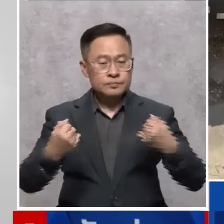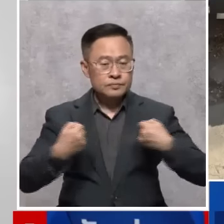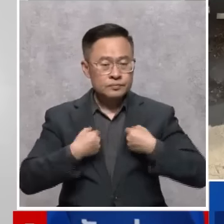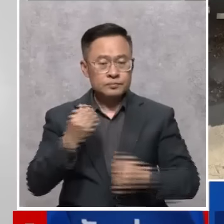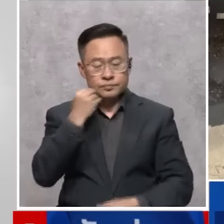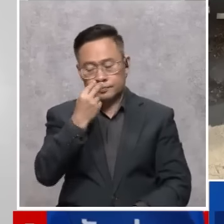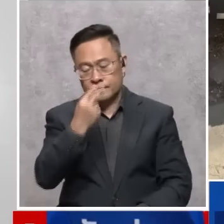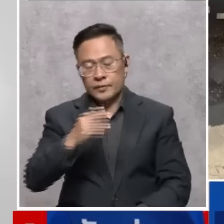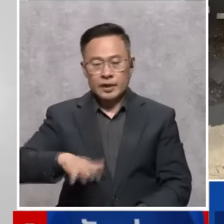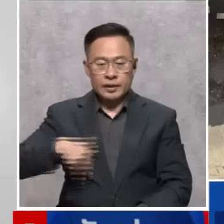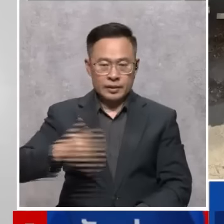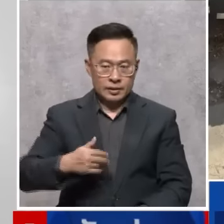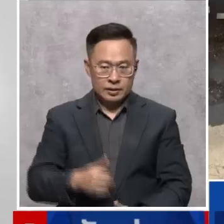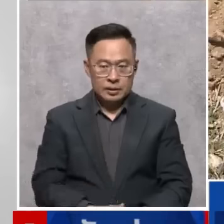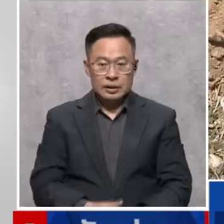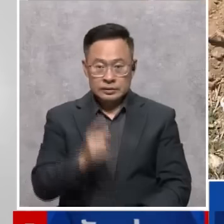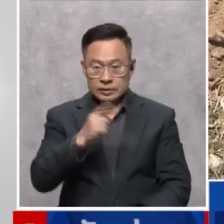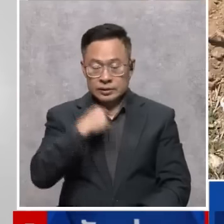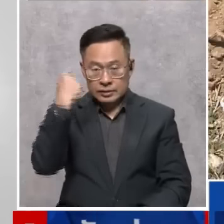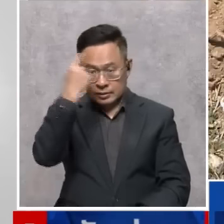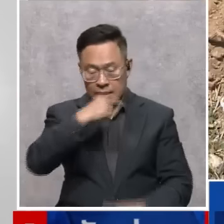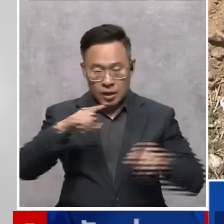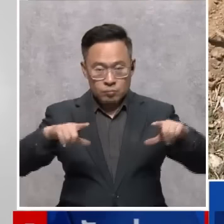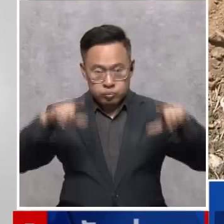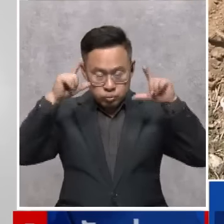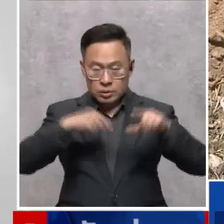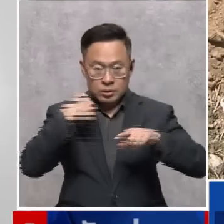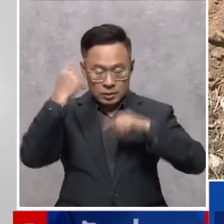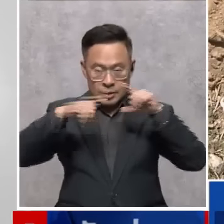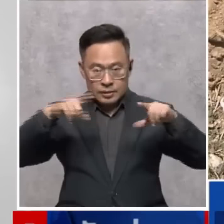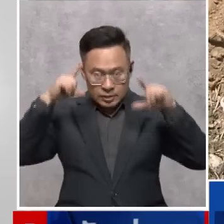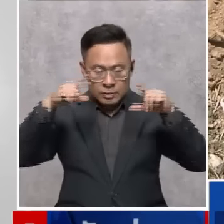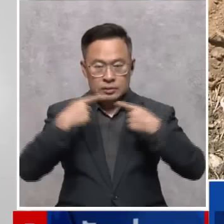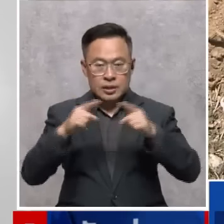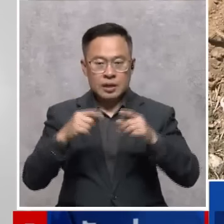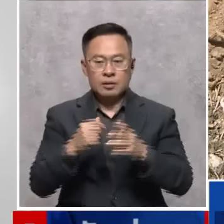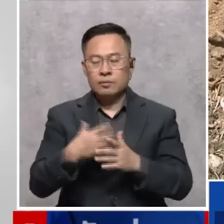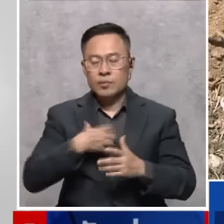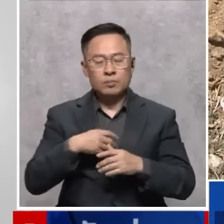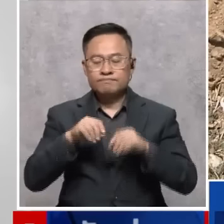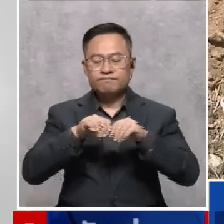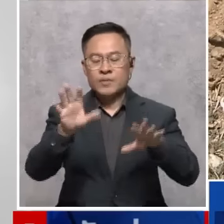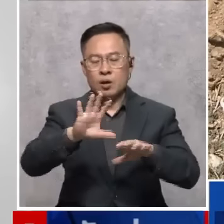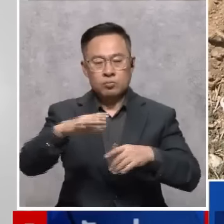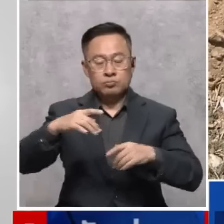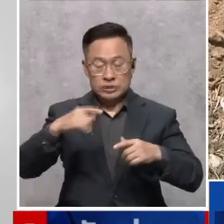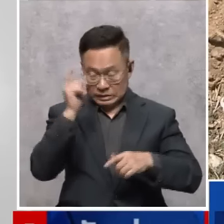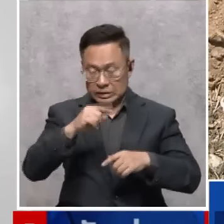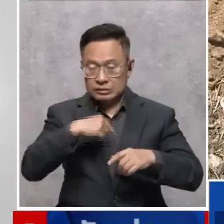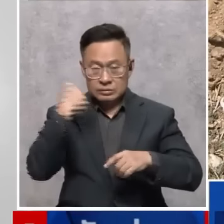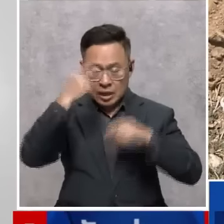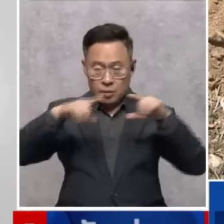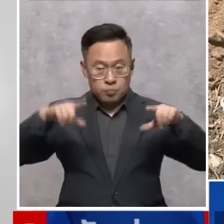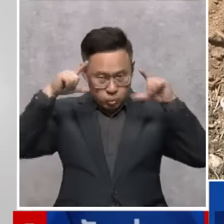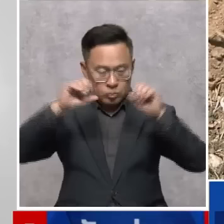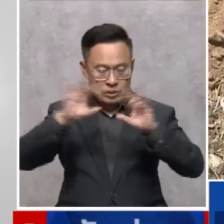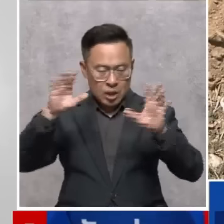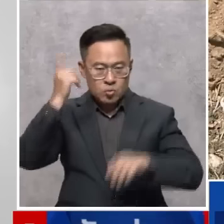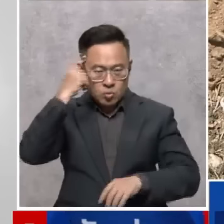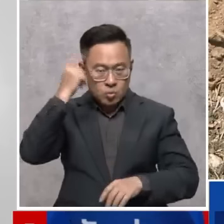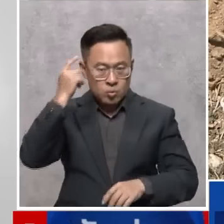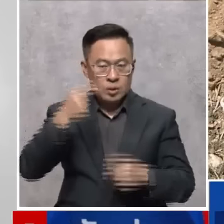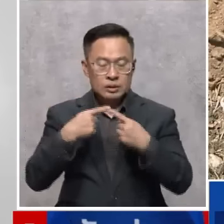เขาบอกว่าจริงๆแล้วเห็นหน้าชัดเลยนะว่าเป็นใครแต่ก็คือไม่อยากประจานแต่สิ่งที่นำเอาคลิปมาลงนี้เนี่ยคืออยาก